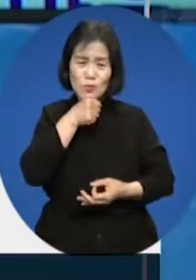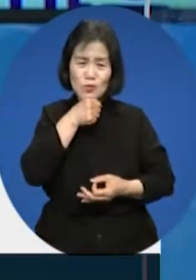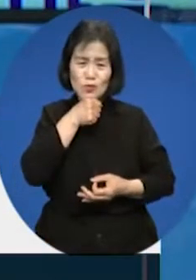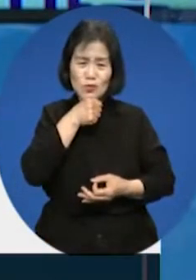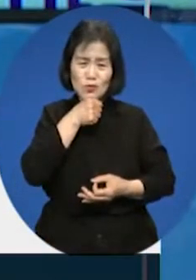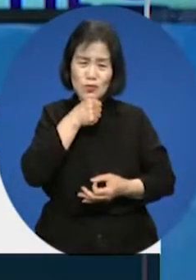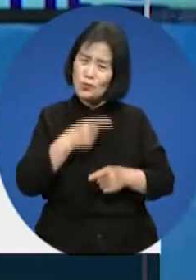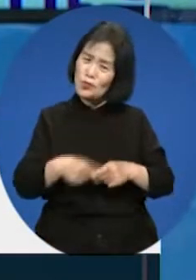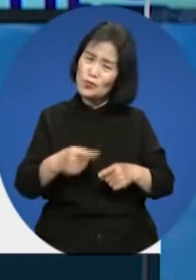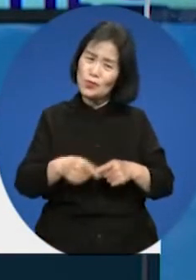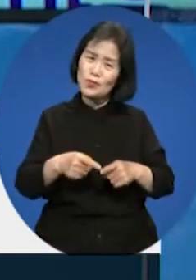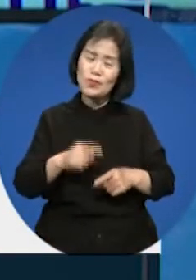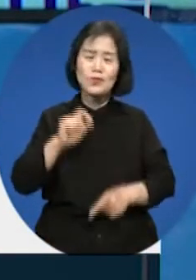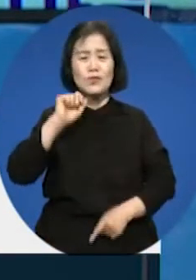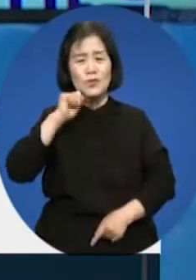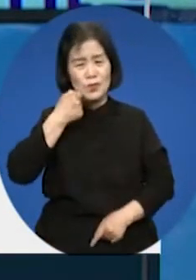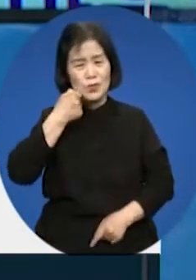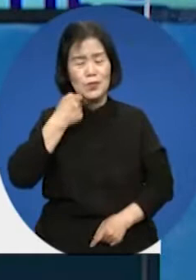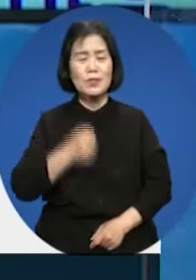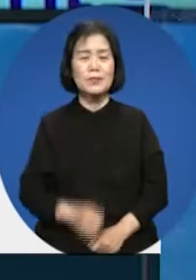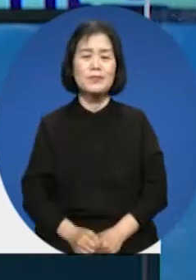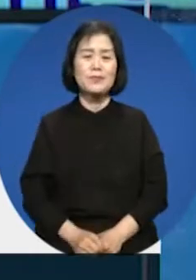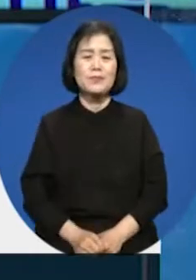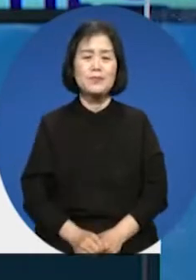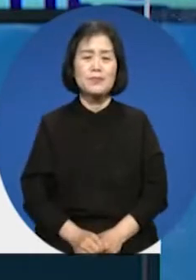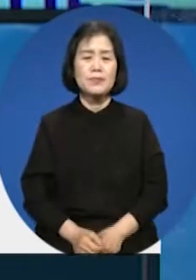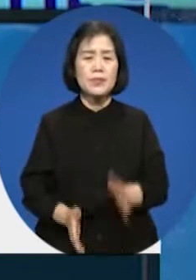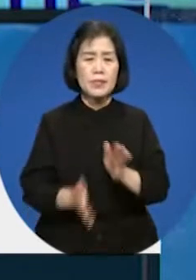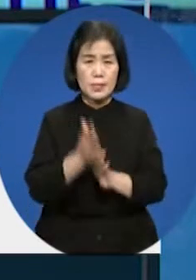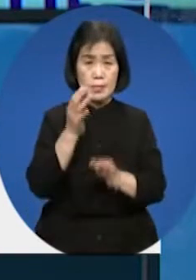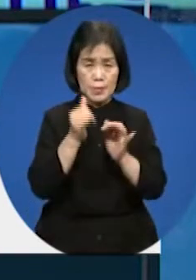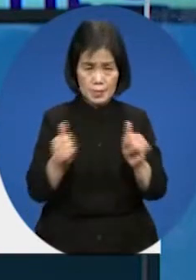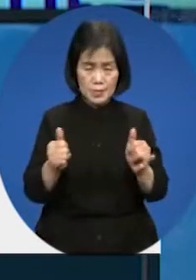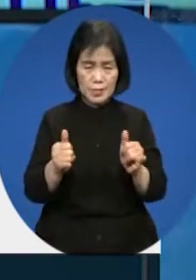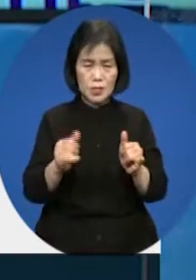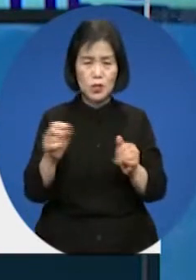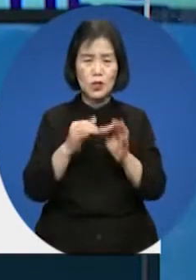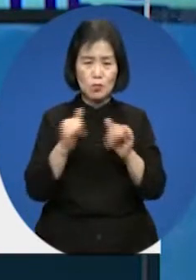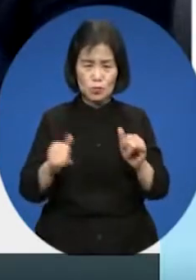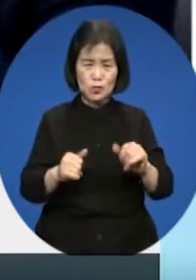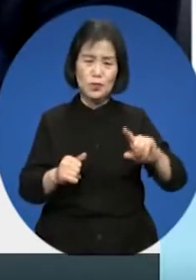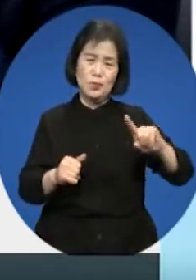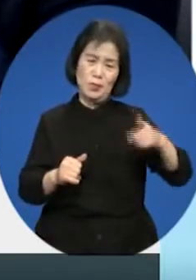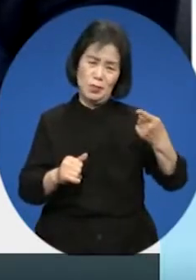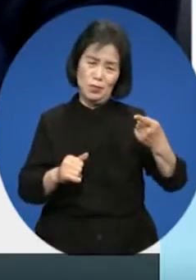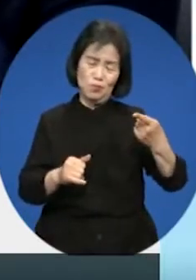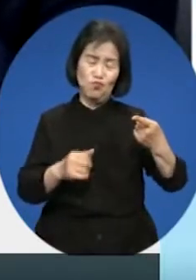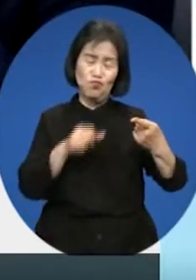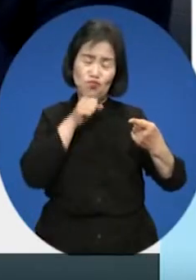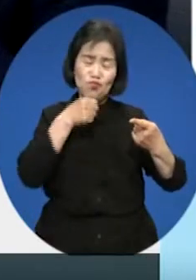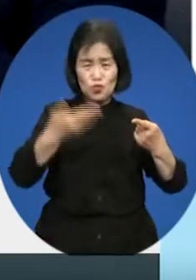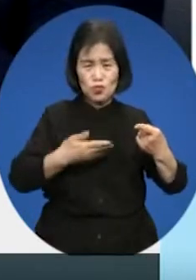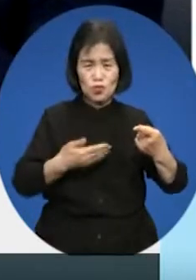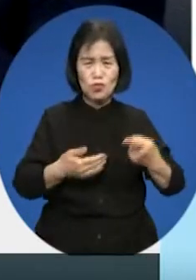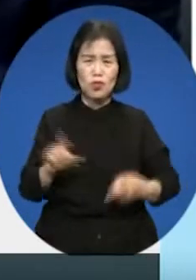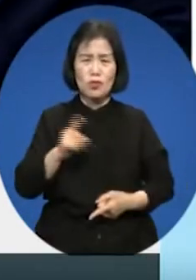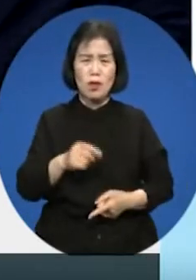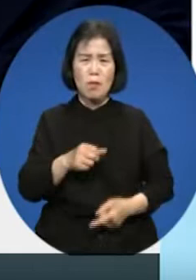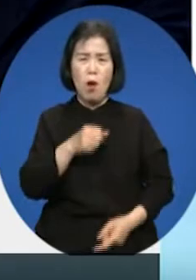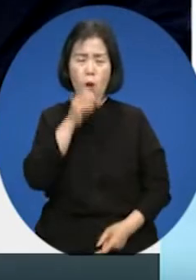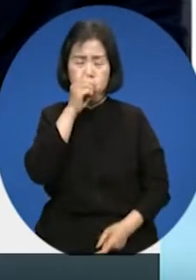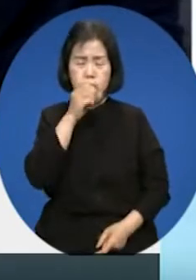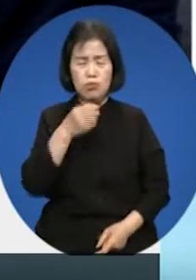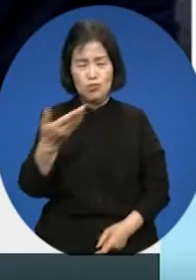먹인다는 굉장히 어렵죠. 그런데 시민들께서 어떤 분은 100점을 주실 수 있고 어떤 분은 0점을 줄 수